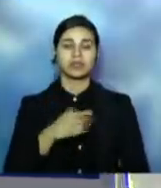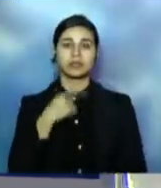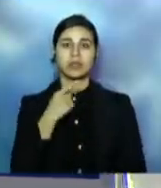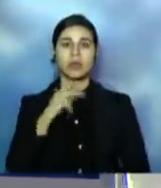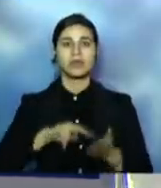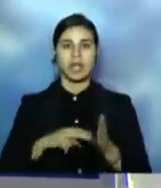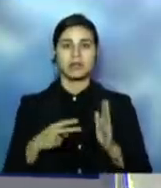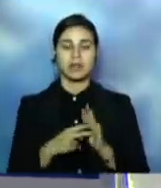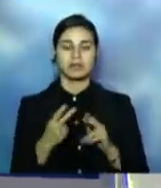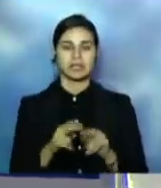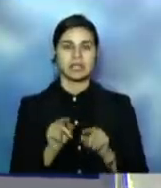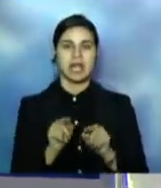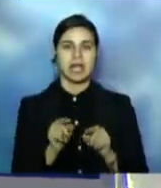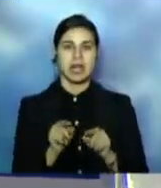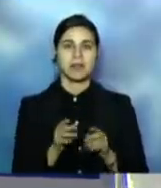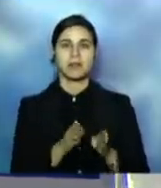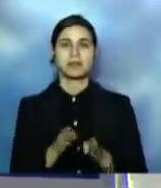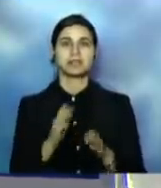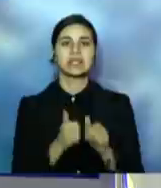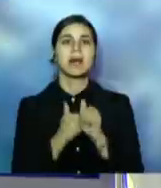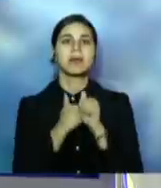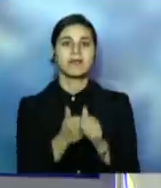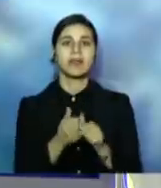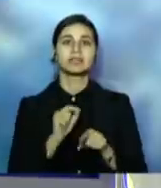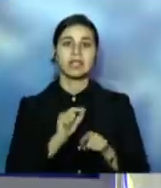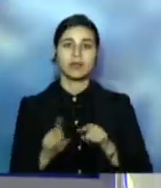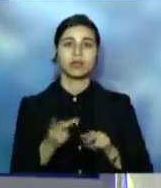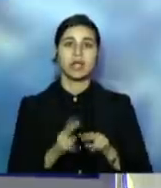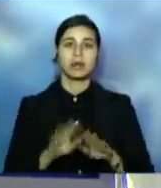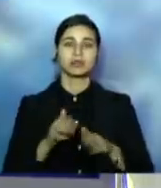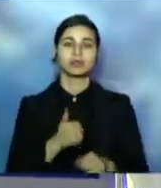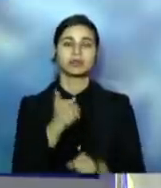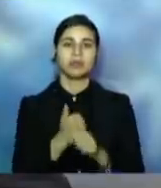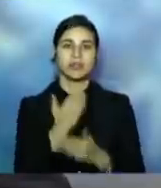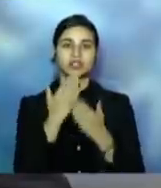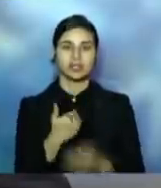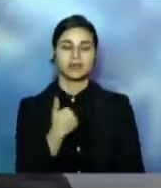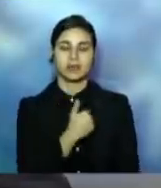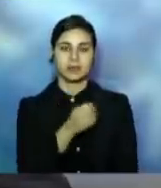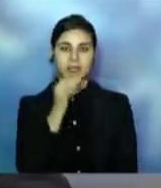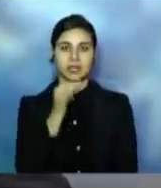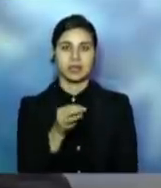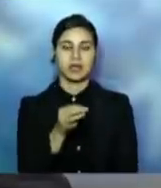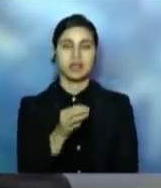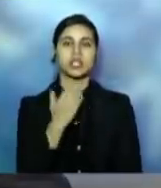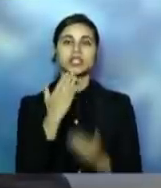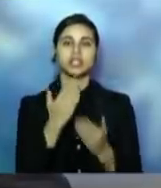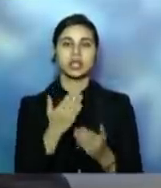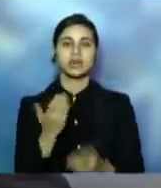გეგმავდით, აი ამ გზამკვლევს გავყოლოდი და ამ შემთხვევაში თავარი კითხვა უნდა დაგისვათ. კითხვა,